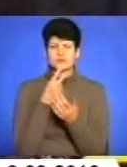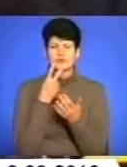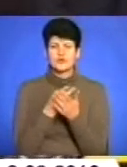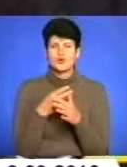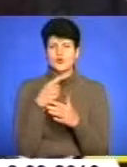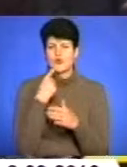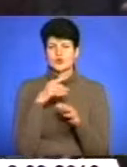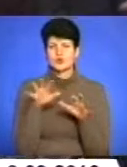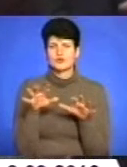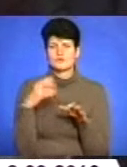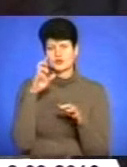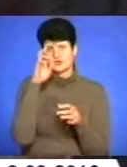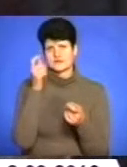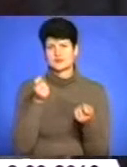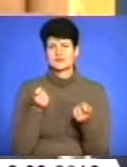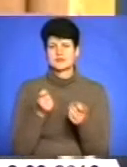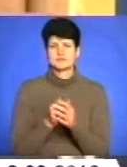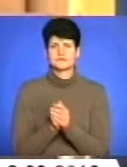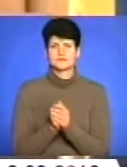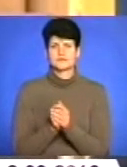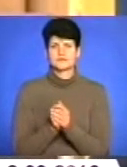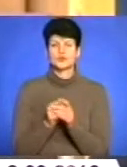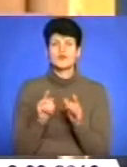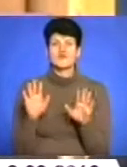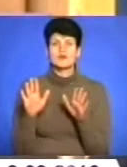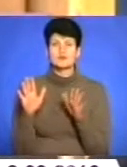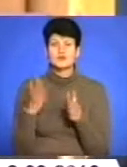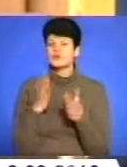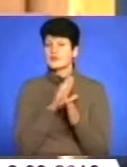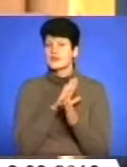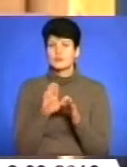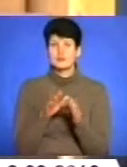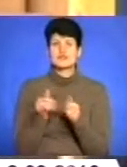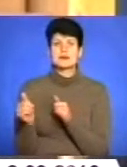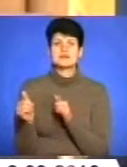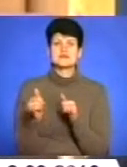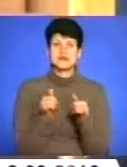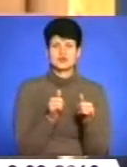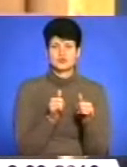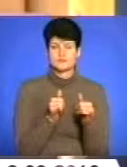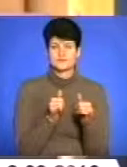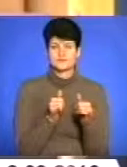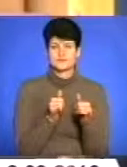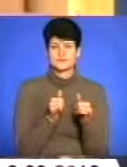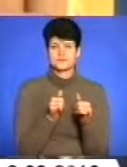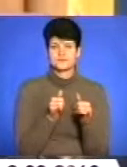обласної державної адміністрації. Що випадку, якщо не буде забезпечено